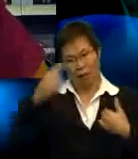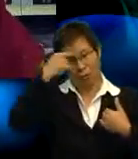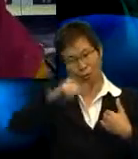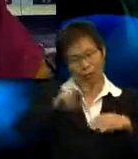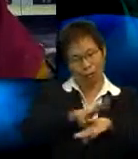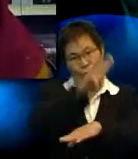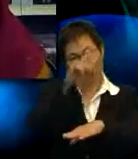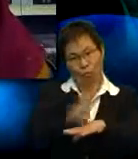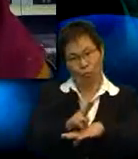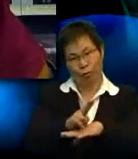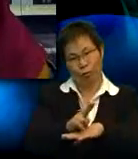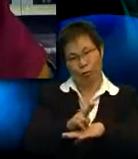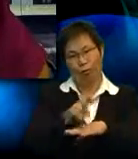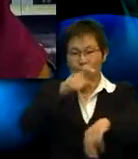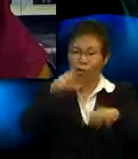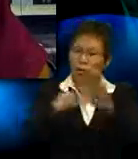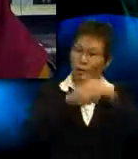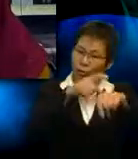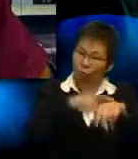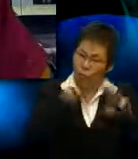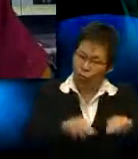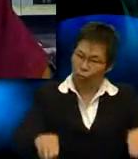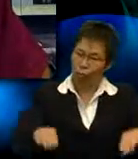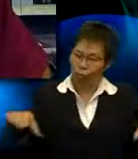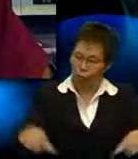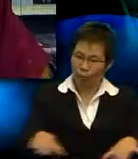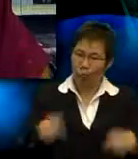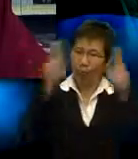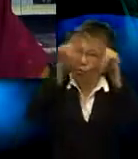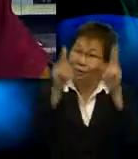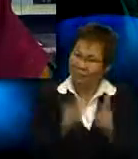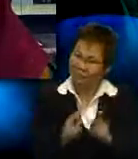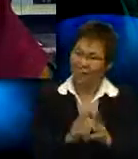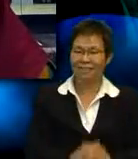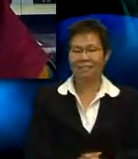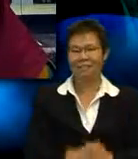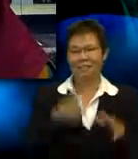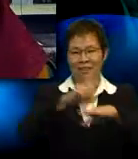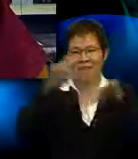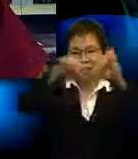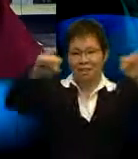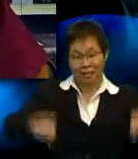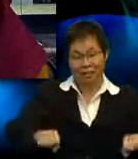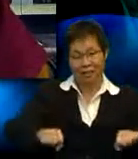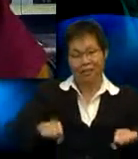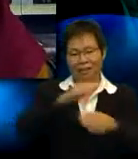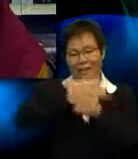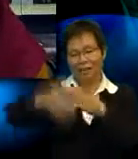digunakan sewaktu murid-murid menjalankan uji kaji di stesen-stesen yang telah